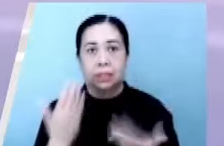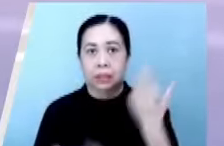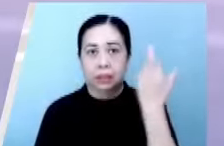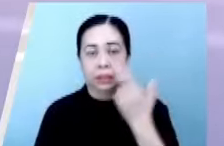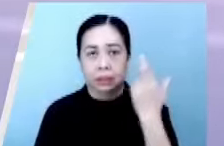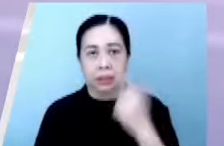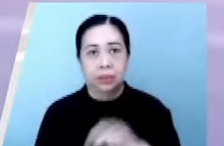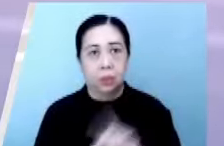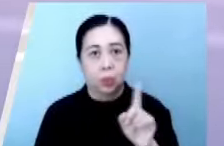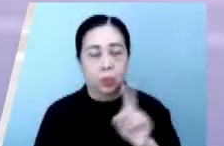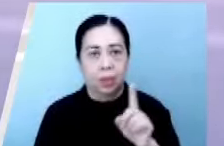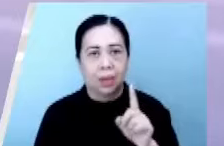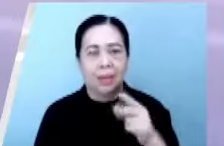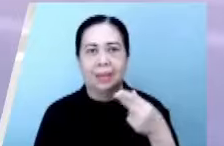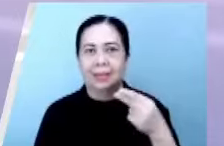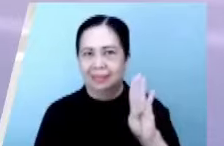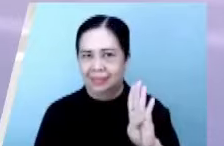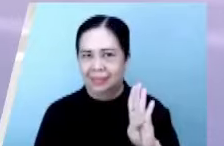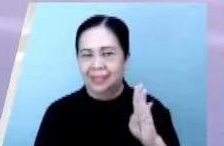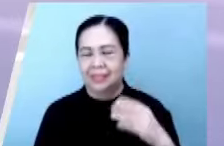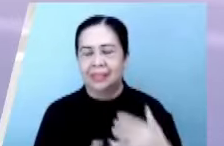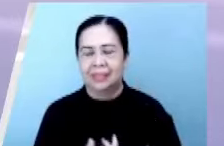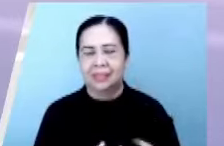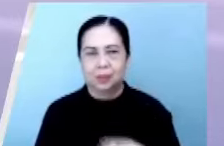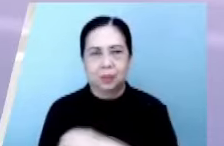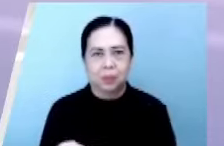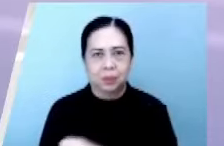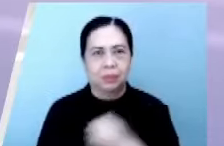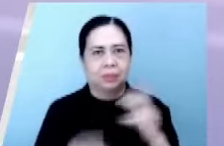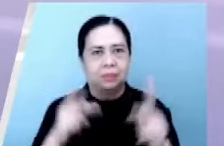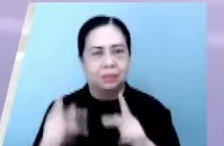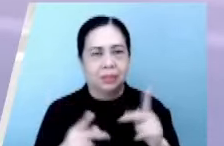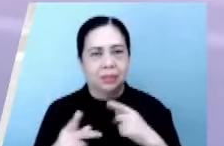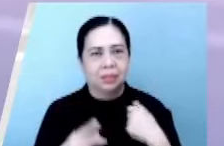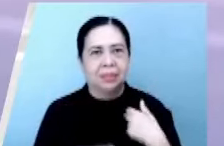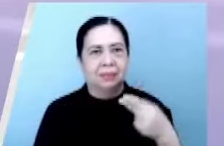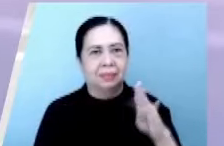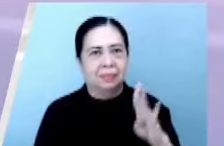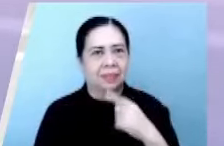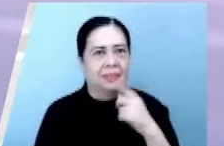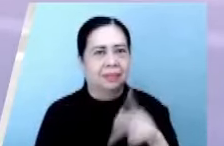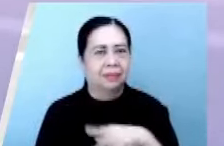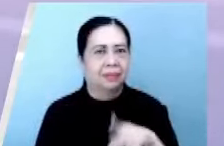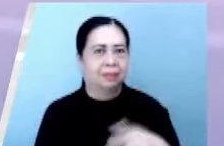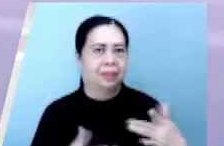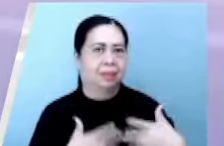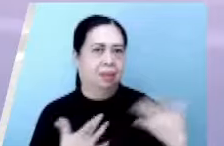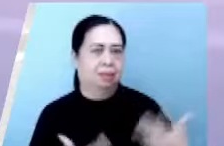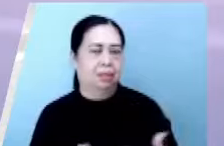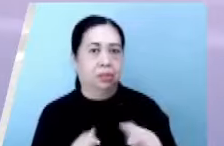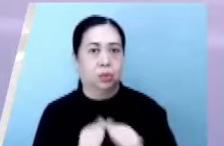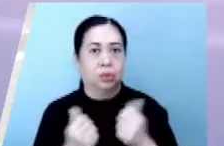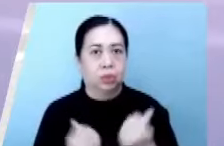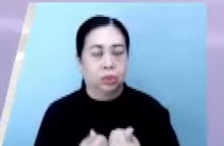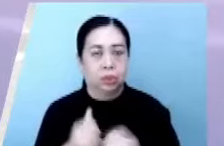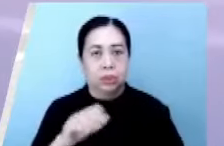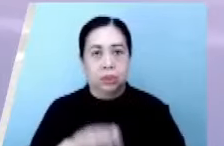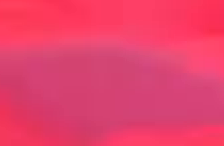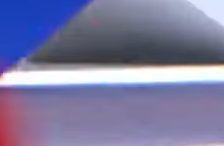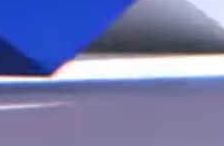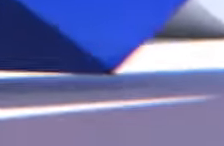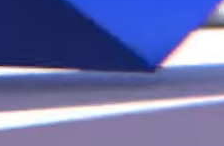na hypertension. Lalo ring dumami ang mga taong may alta presyon ayon sa Philippine Heart Association. Ang payo ng eksperto sa report ni